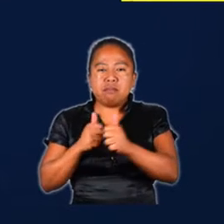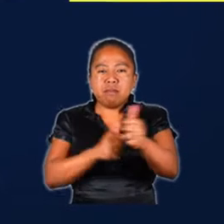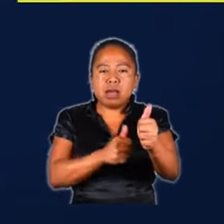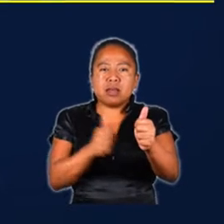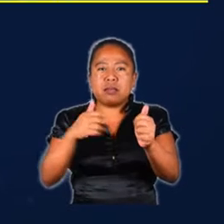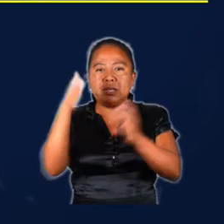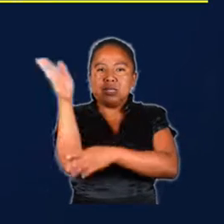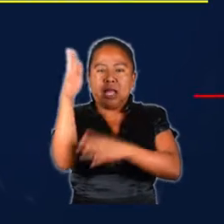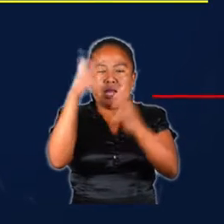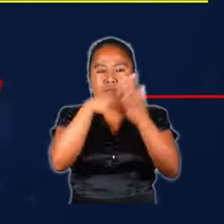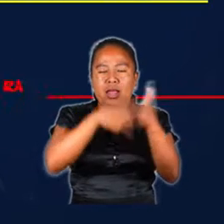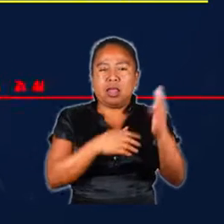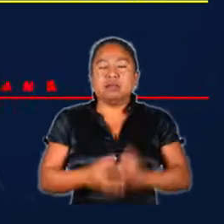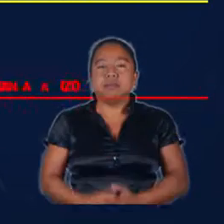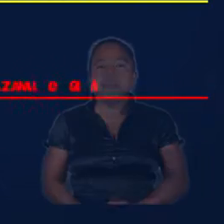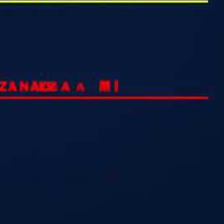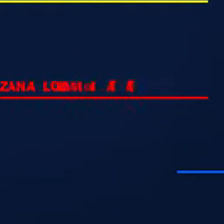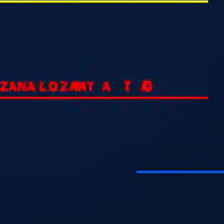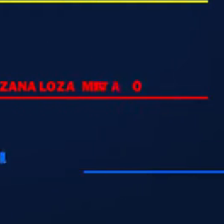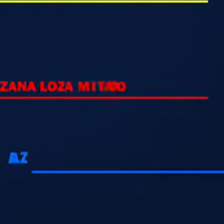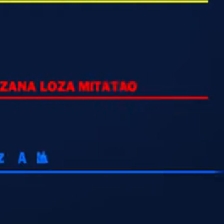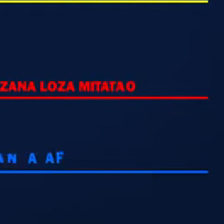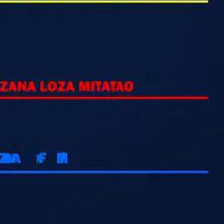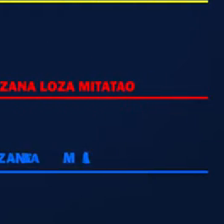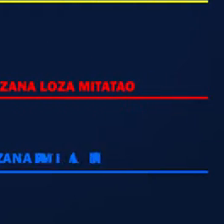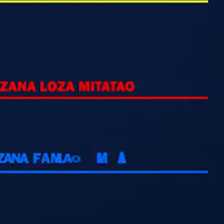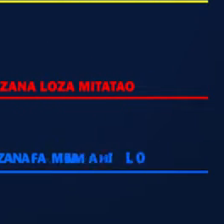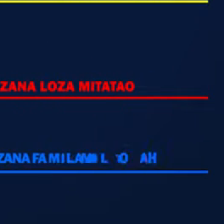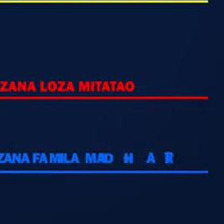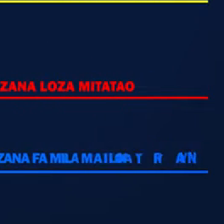Ireo fihetsika atao isaky ny filazana loza.